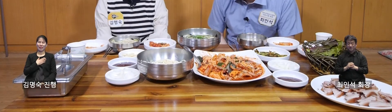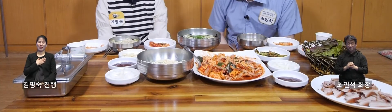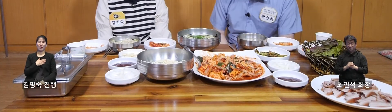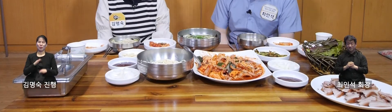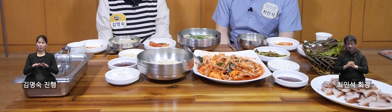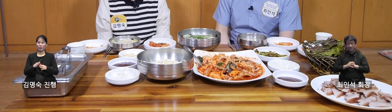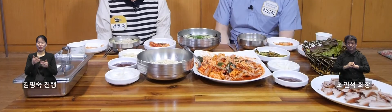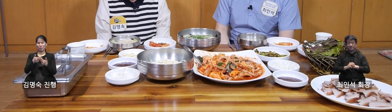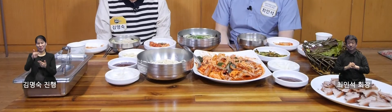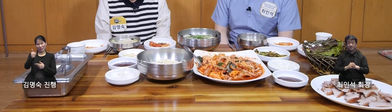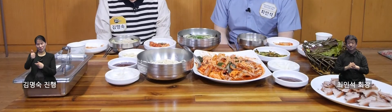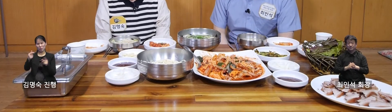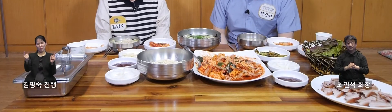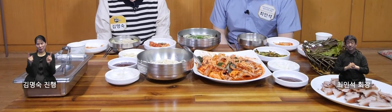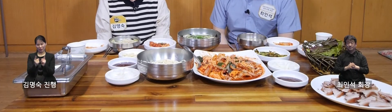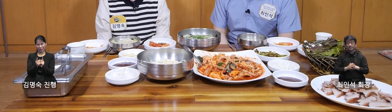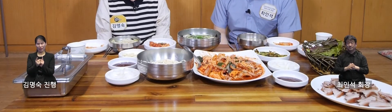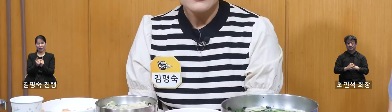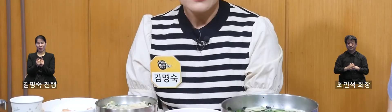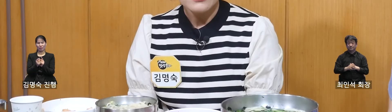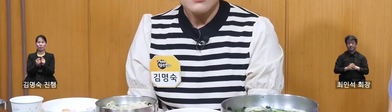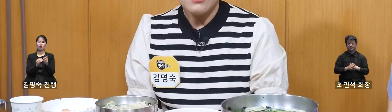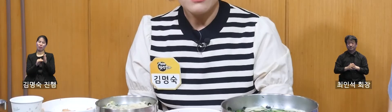우리 회장님을 네. 이렇게 만나뵈니까